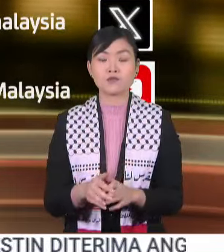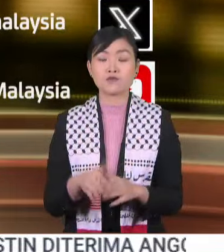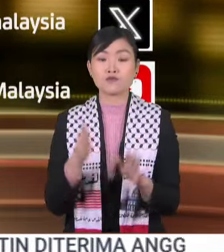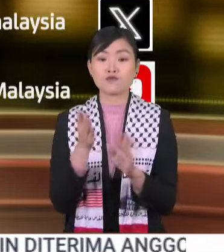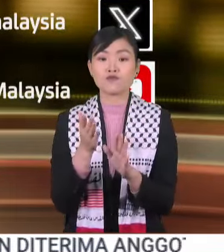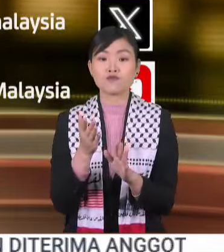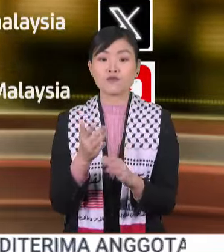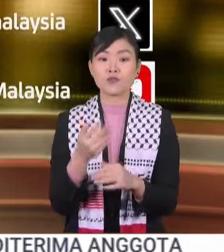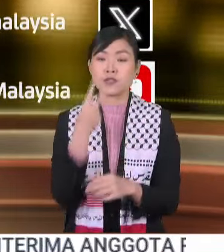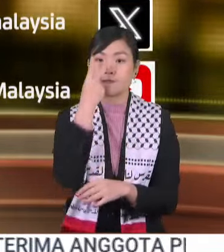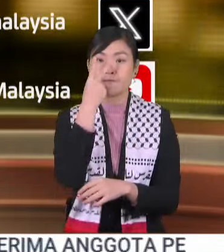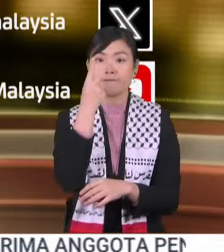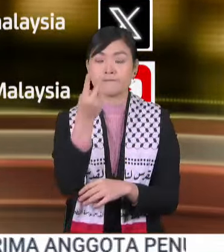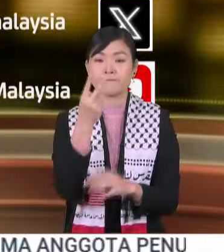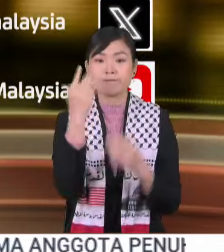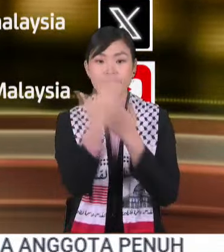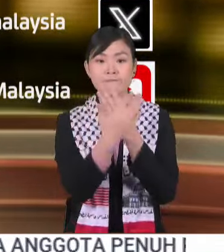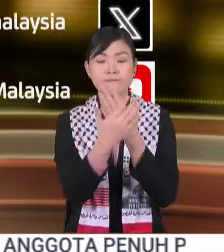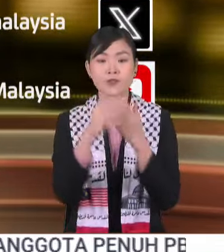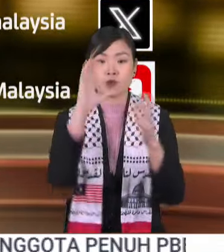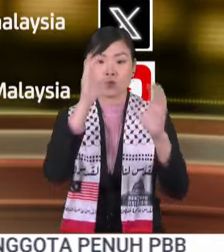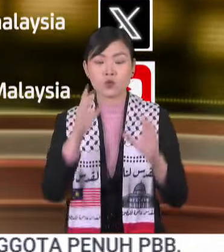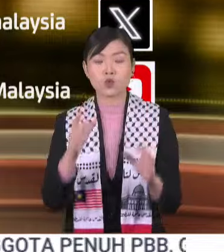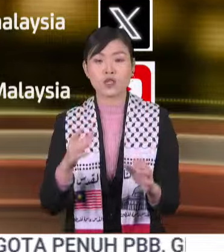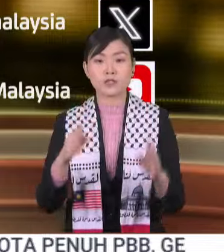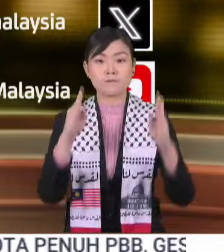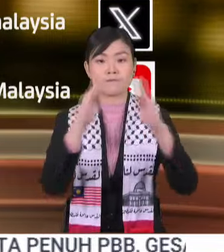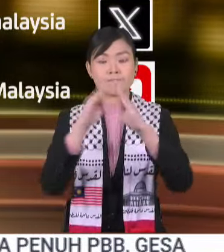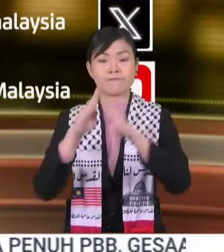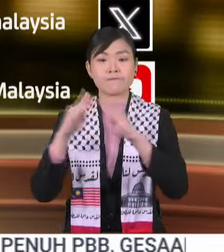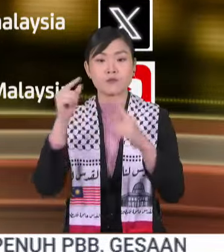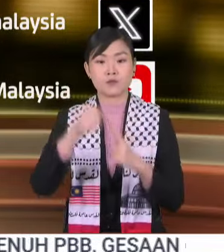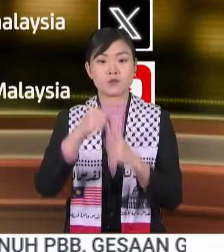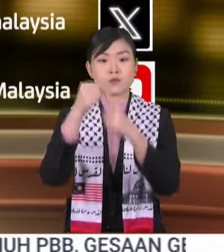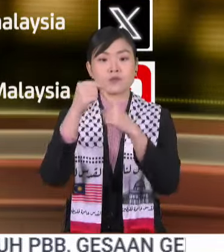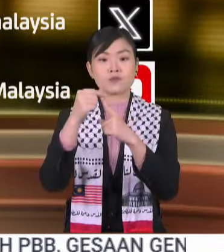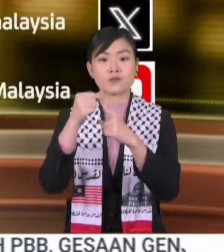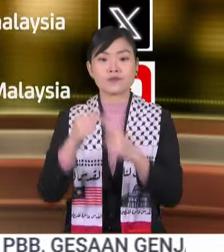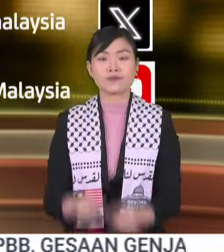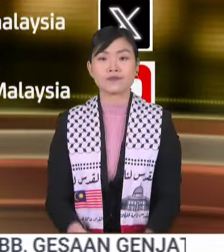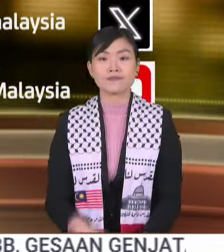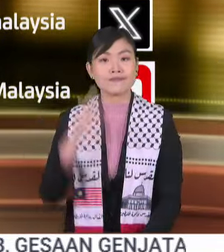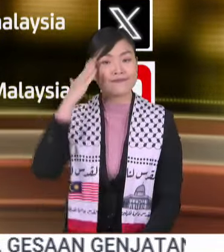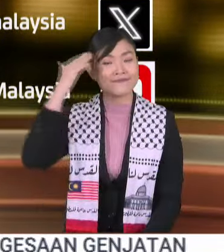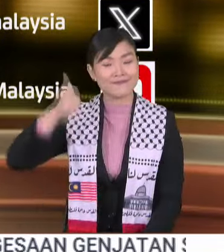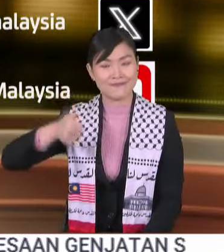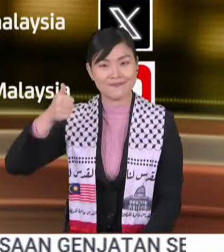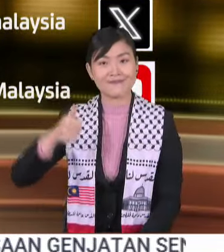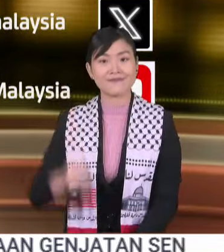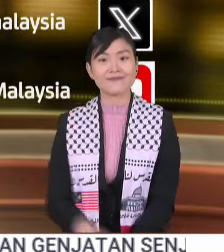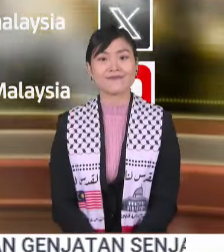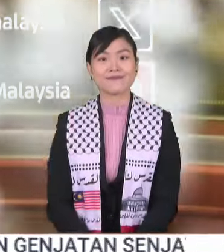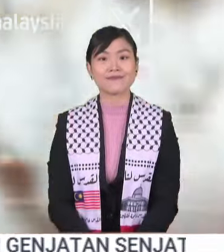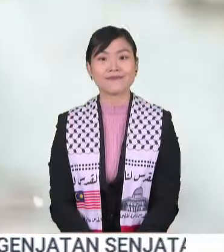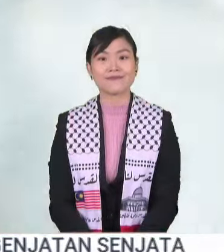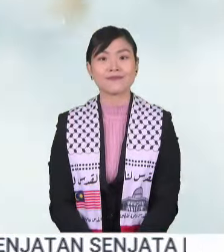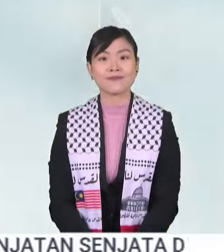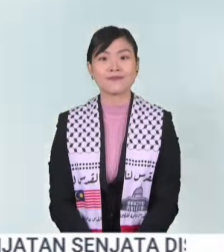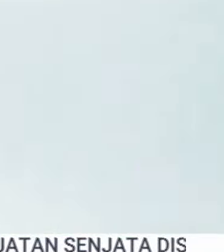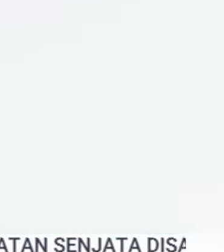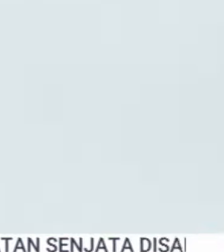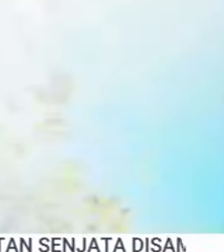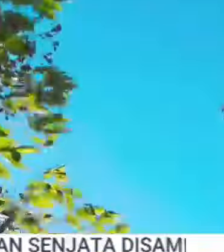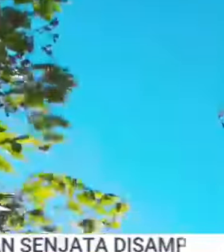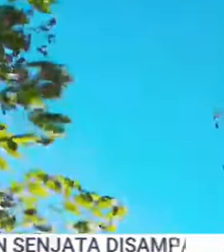berpisah kita lihat dulu ramalan cuaca bagi bandar-bandar utama di seluruh Malaysia sayainda Hanif Assalamualaikum dan jaga diri